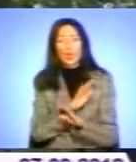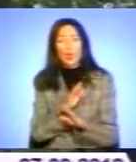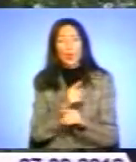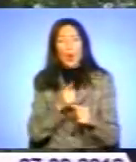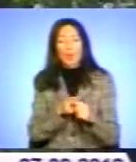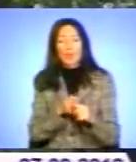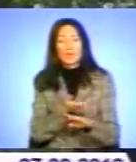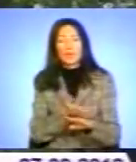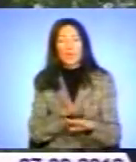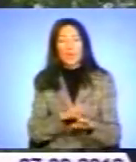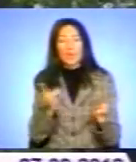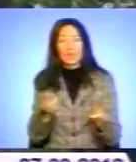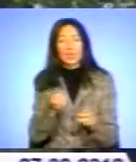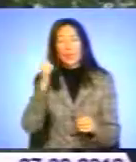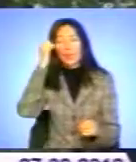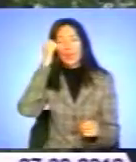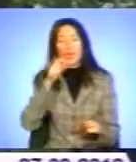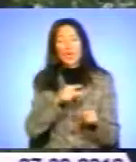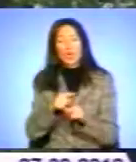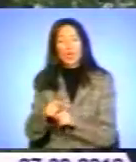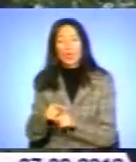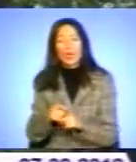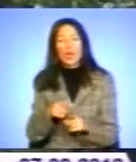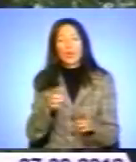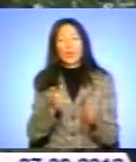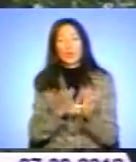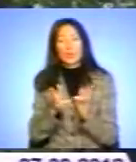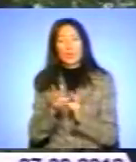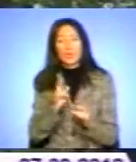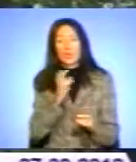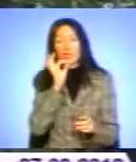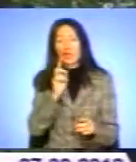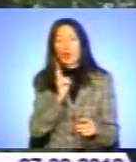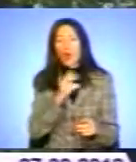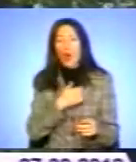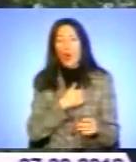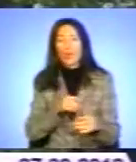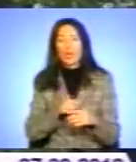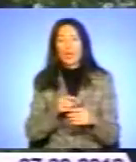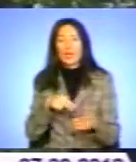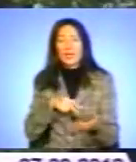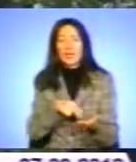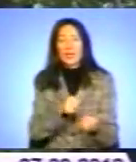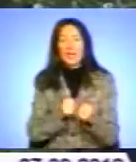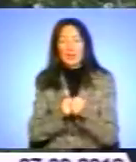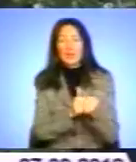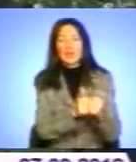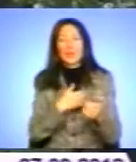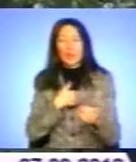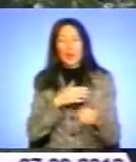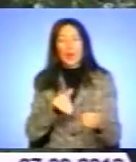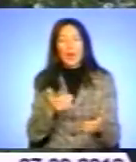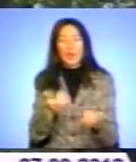важкий, то треба пам'ятати слова Спасителя, який сказав, хто хоче йти за мною, нехай візьме на себе хрест свій і